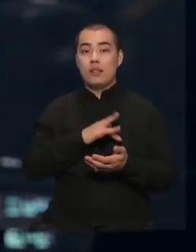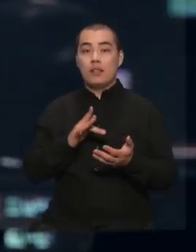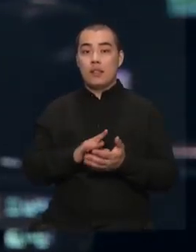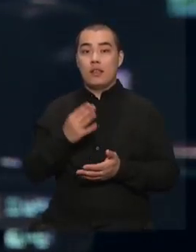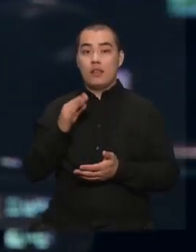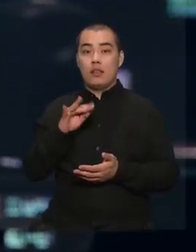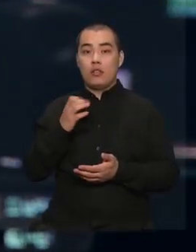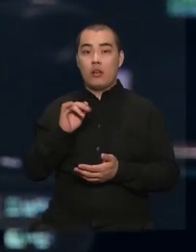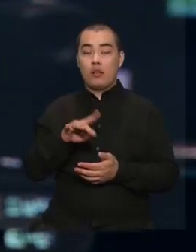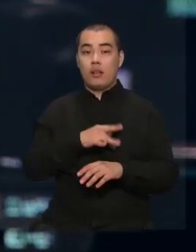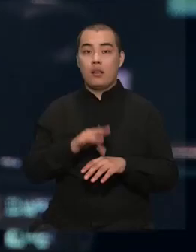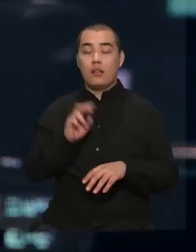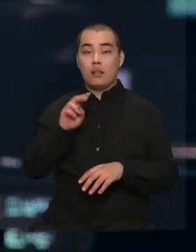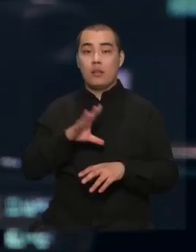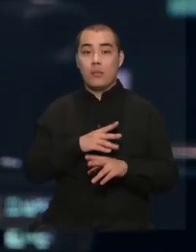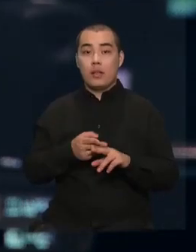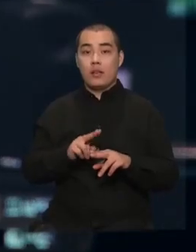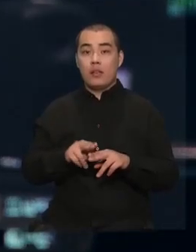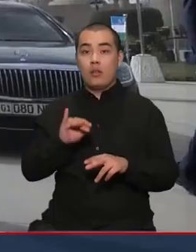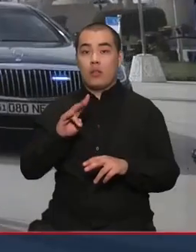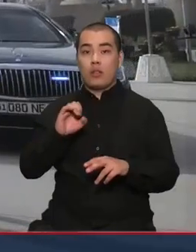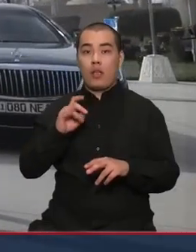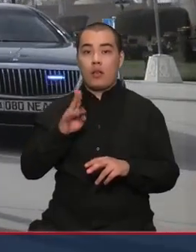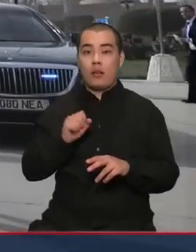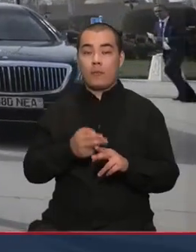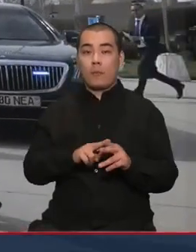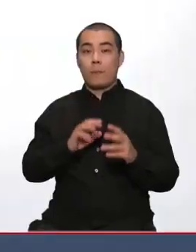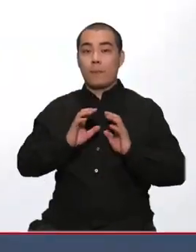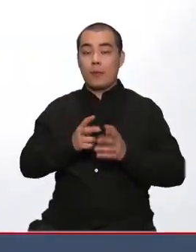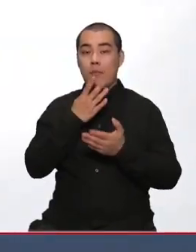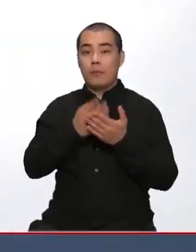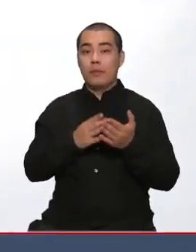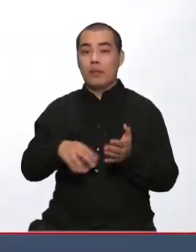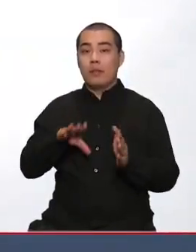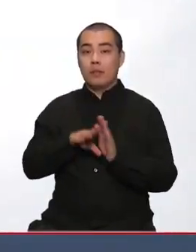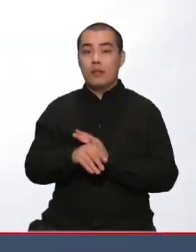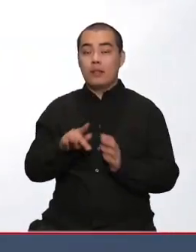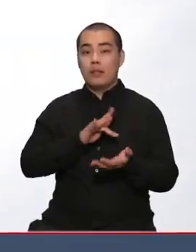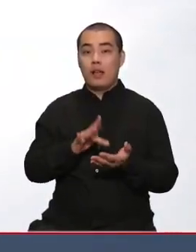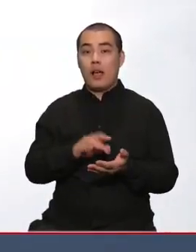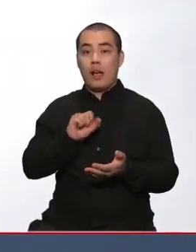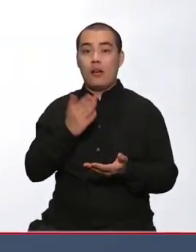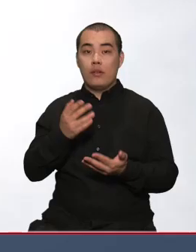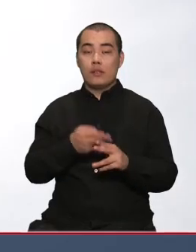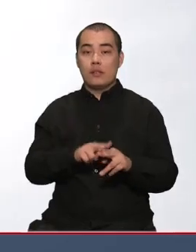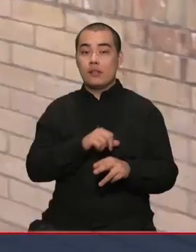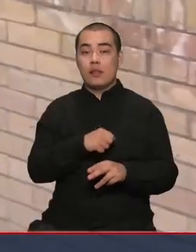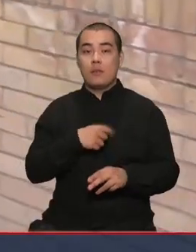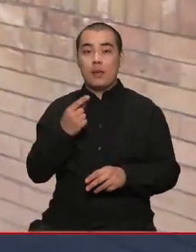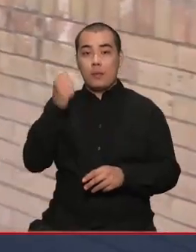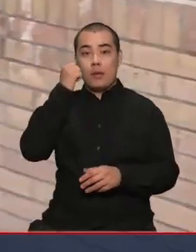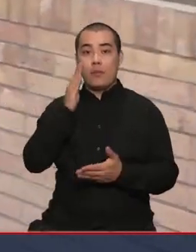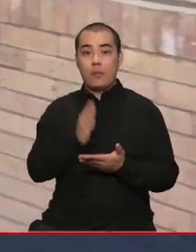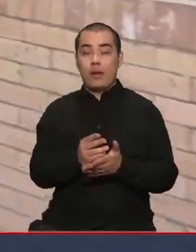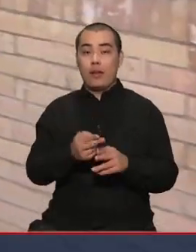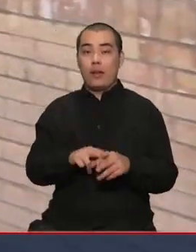Ишан қала қалашығына барды. Бұл ЮНЕСКО-ның дүниежүзілік мұралар тізіміне Орталық Азиядан енген алғашқы ескерткіш.